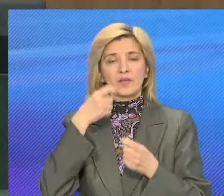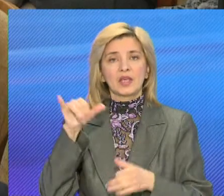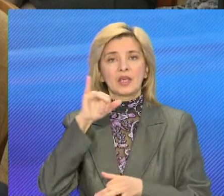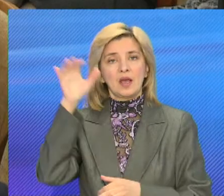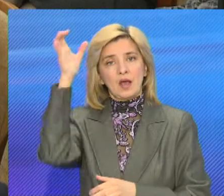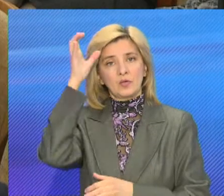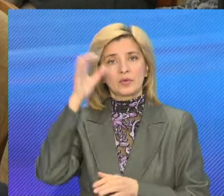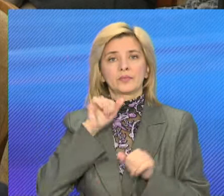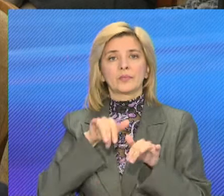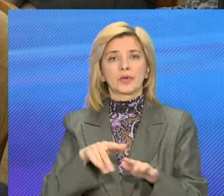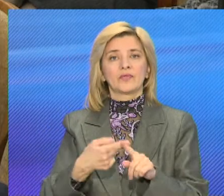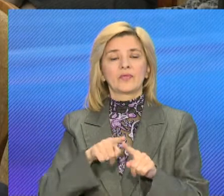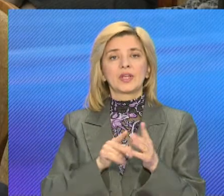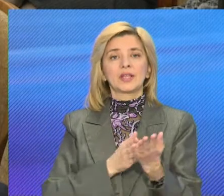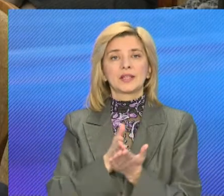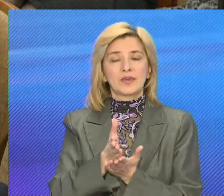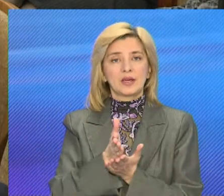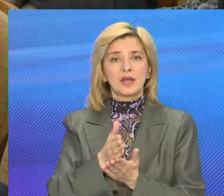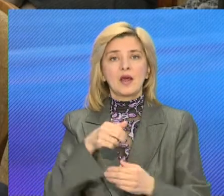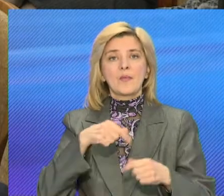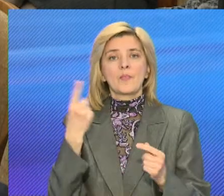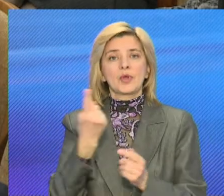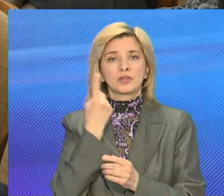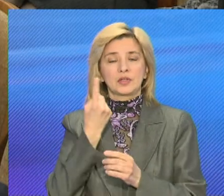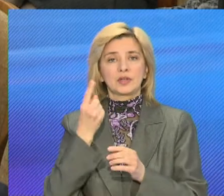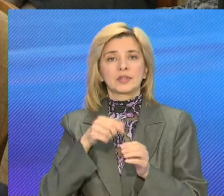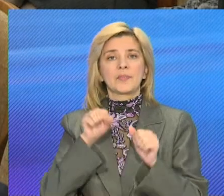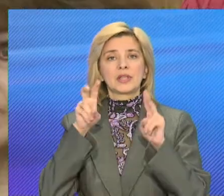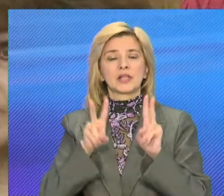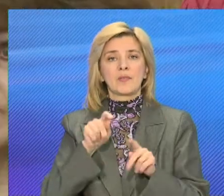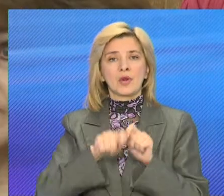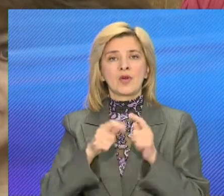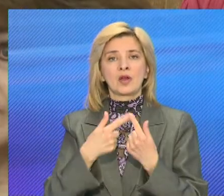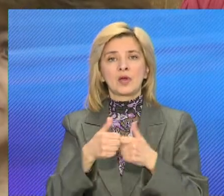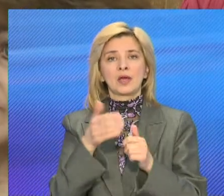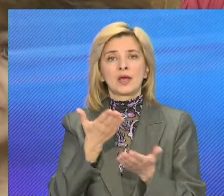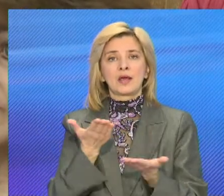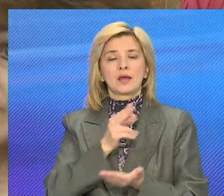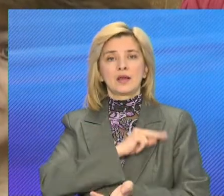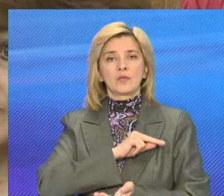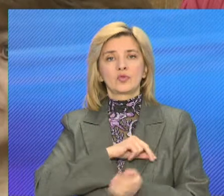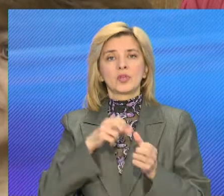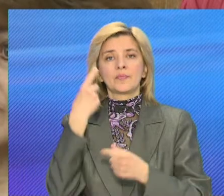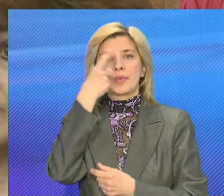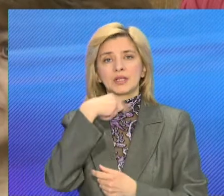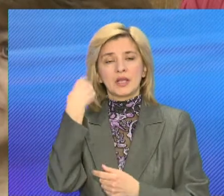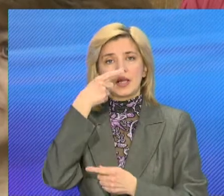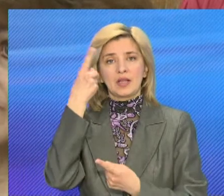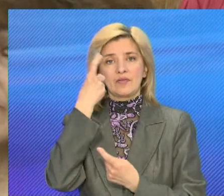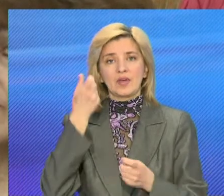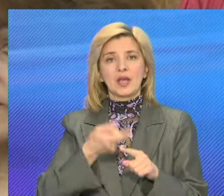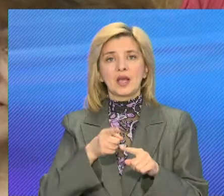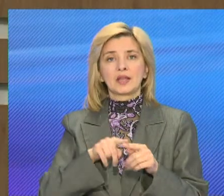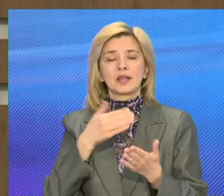процессу у этой сферы. Перш за все, специалисты проверяют организации, которые працуют с персональной информацией. Это, например,